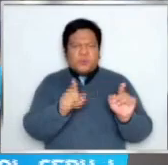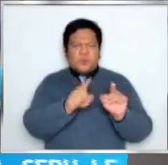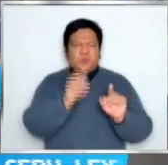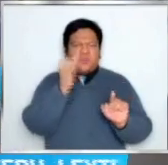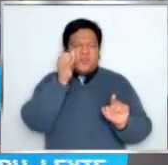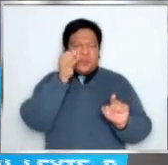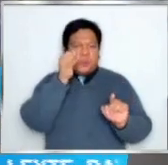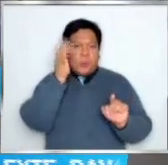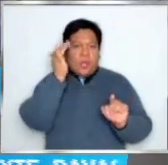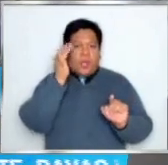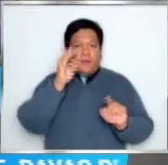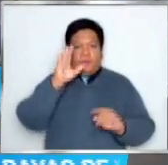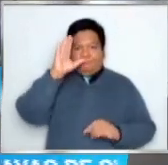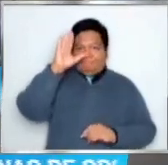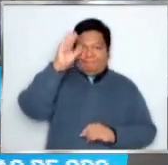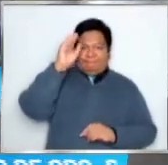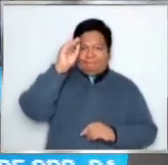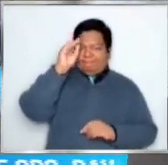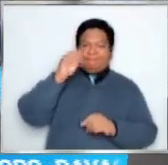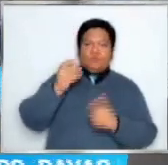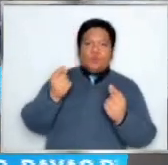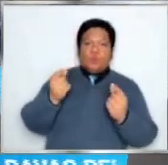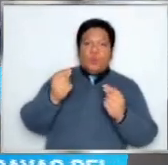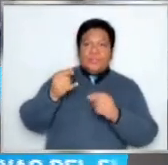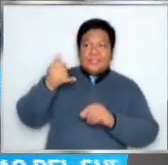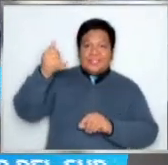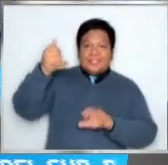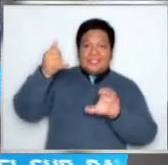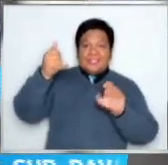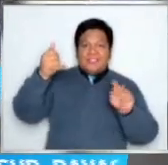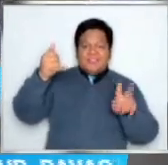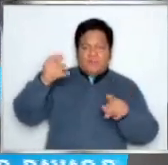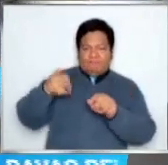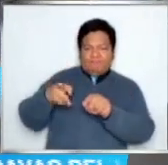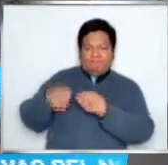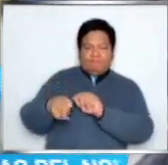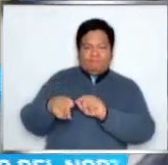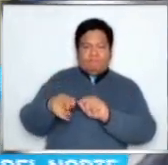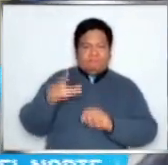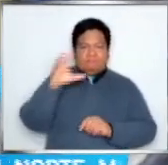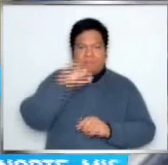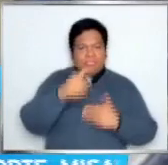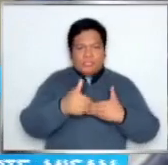lalaki ang kable ng CCTV camera kaya hindi na nakuhanan ang mga sunod niyang ginawa.